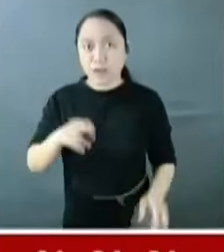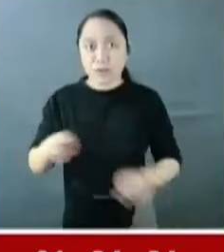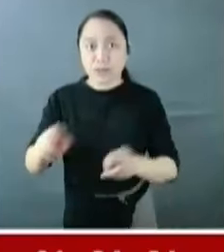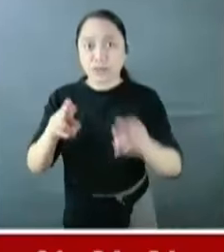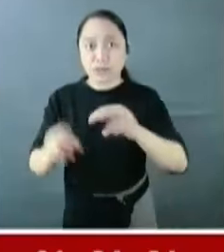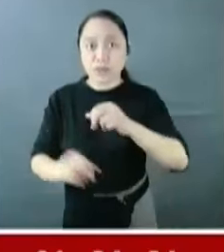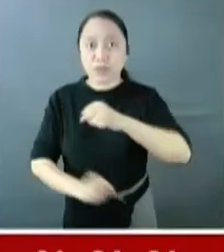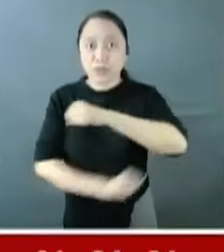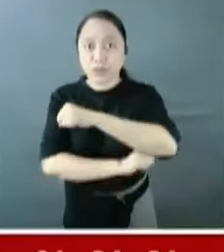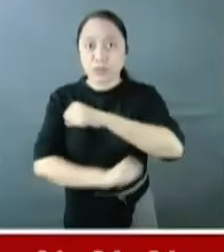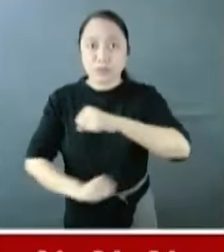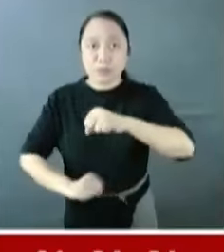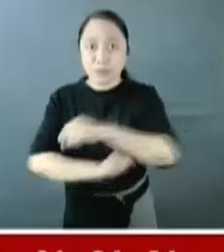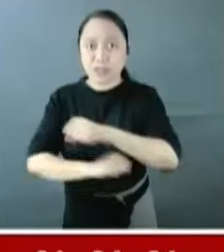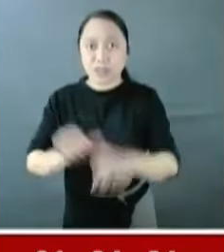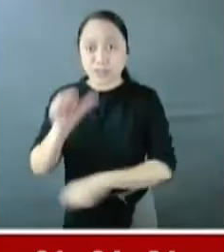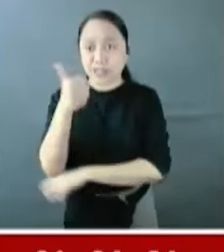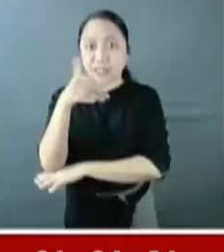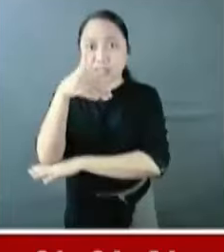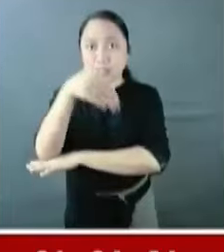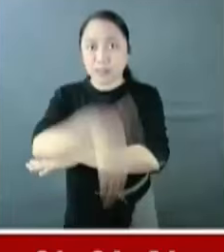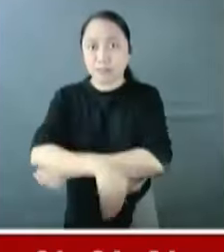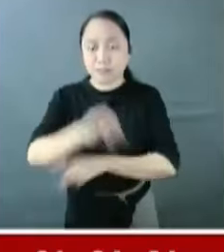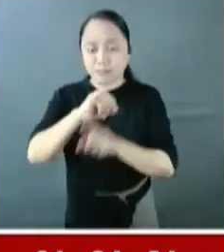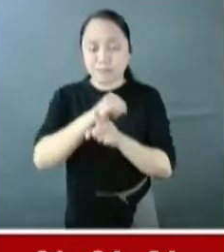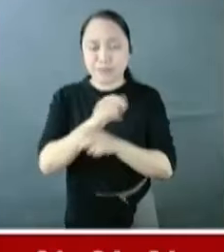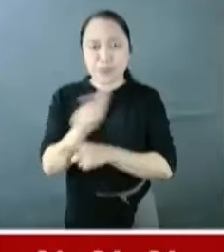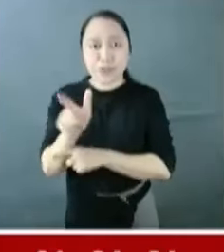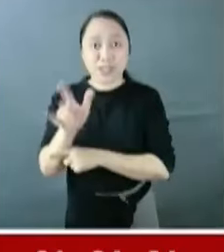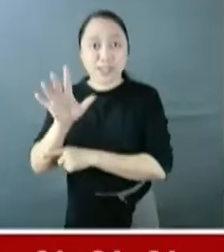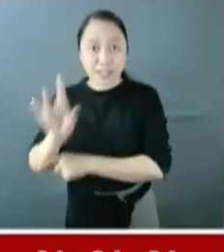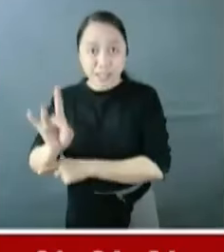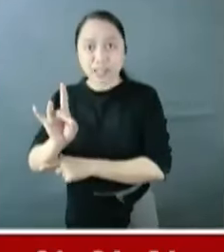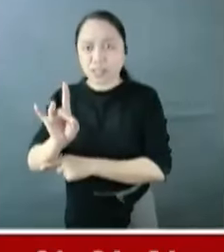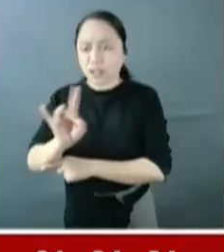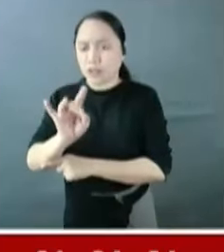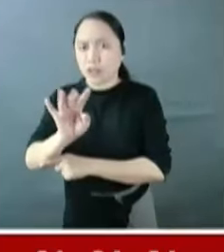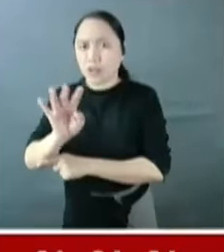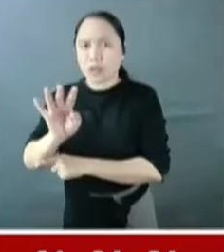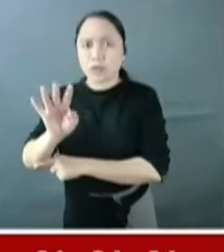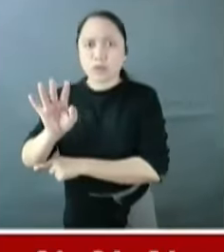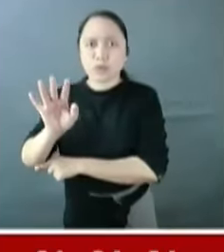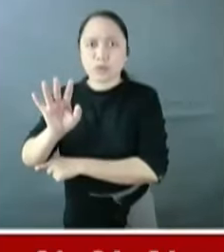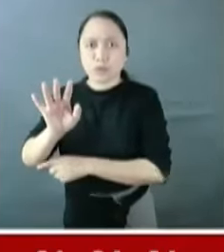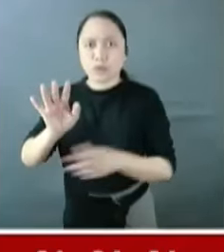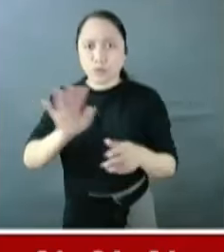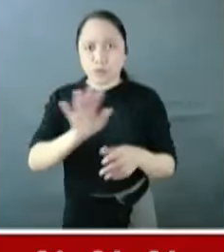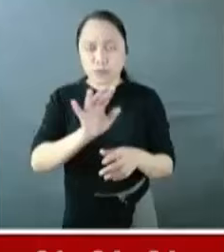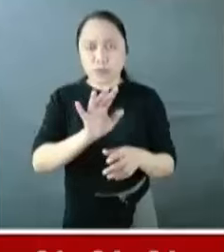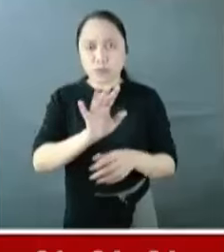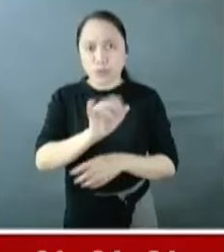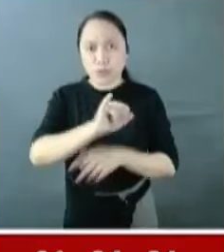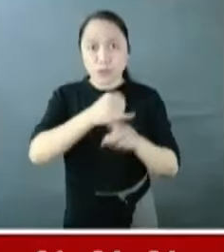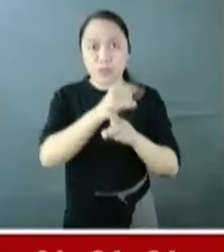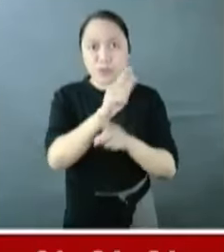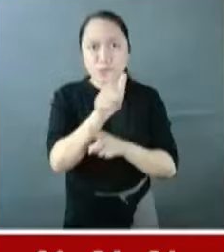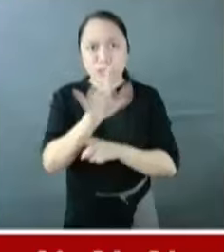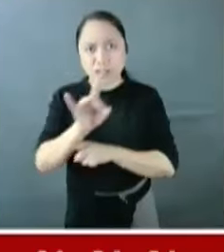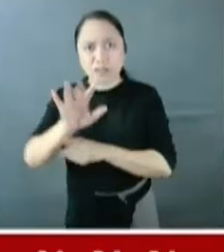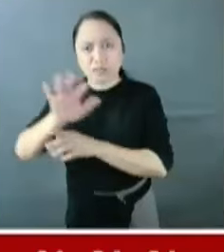ng January 28 hanggang alas 4 ng madaling araw ng January 29. Ayon sa